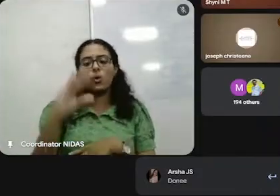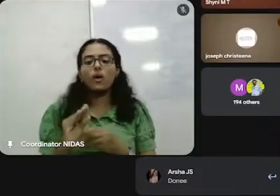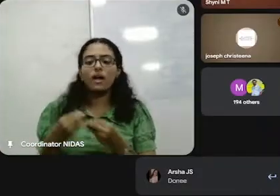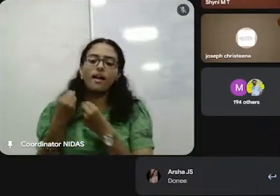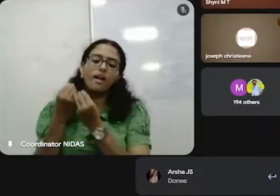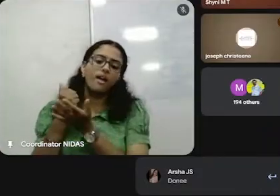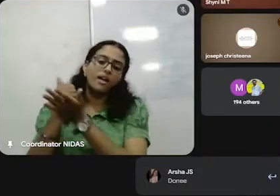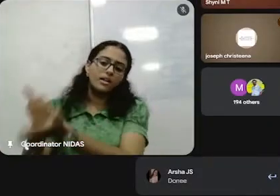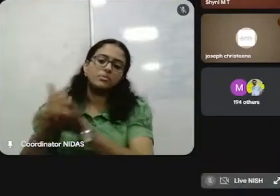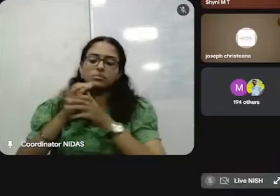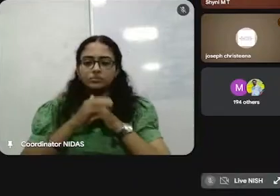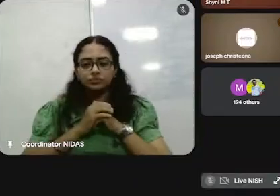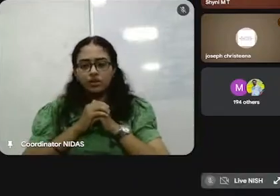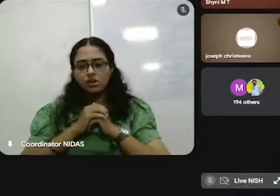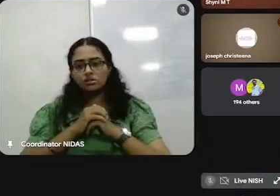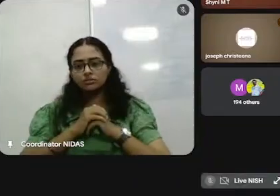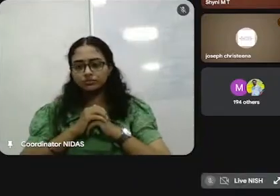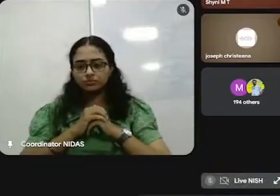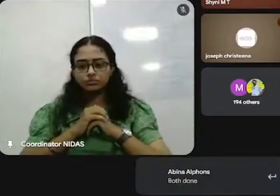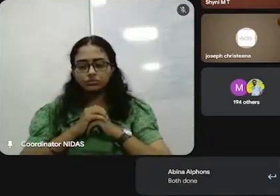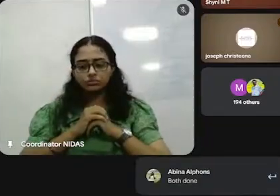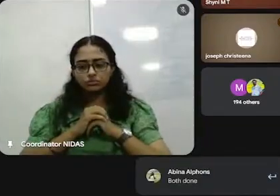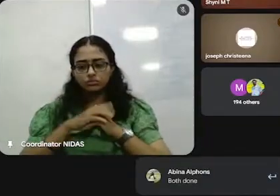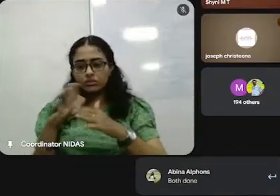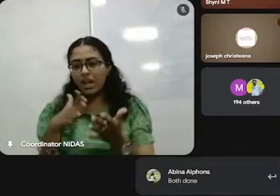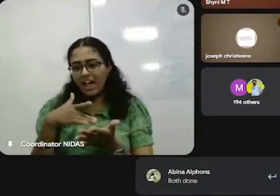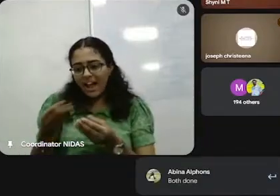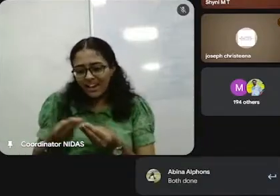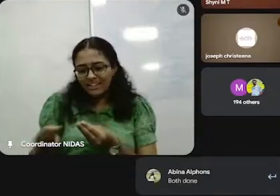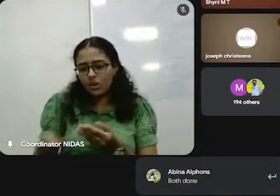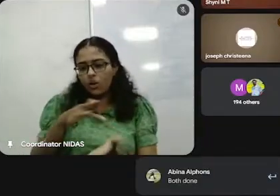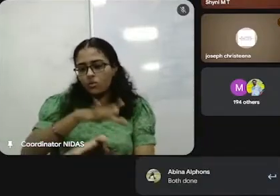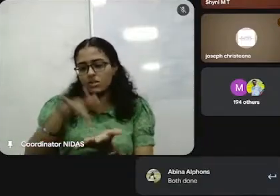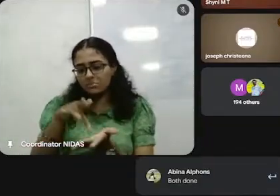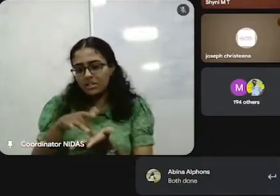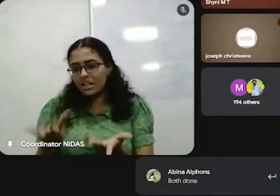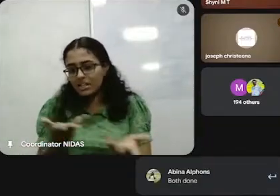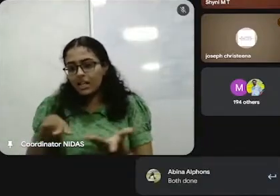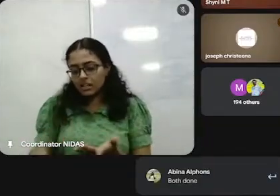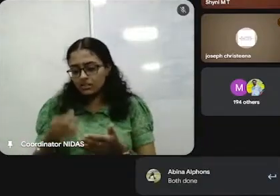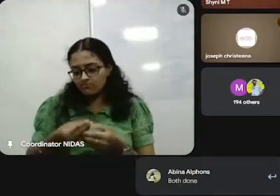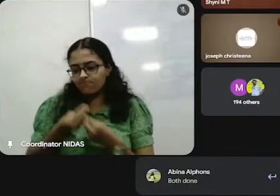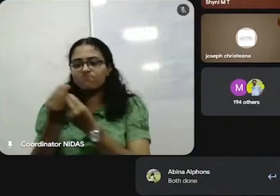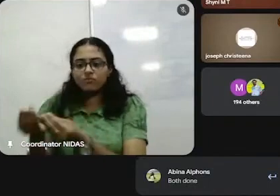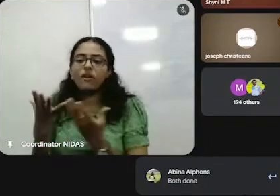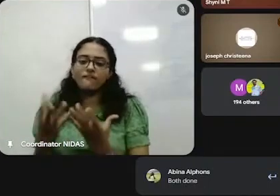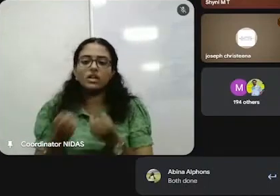കൂടുതലാണ്. അതുകൊണ്ട് നിങ്ങൾ എപ്പോഴും സ്ട്രോക്ക് റെഡി ഹോസ്പിറ്റൽസ് ഏതൊക്കെയാണ് അടുത്തുള്ളതെന്ന് ശ്രദ്ധിച്ചു വേണം പേഷ്യന്റിനെ കൊണ്ടുപോകാൻ